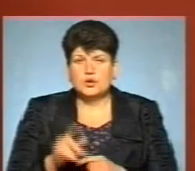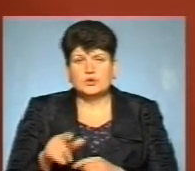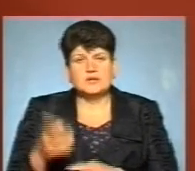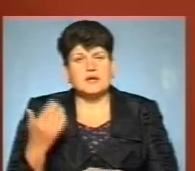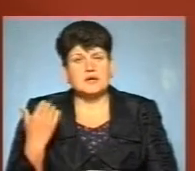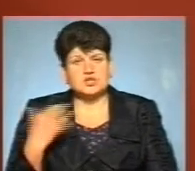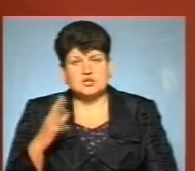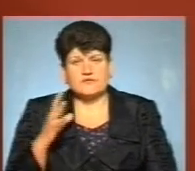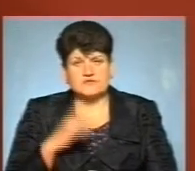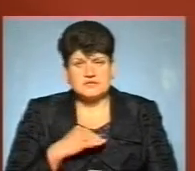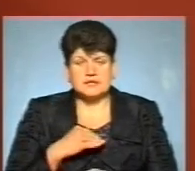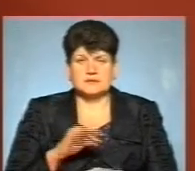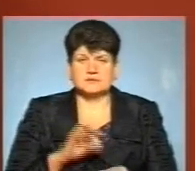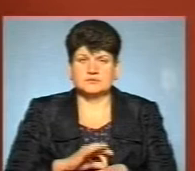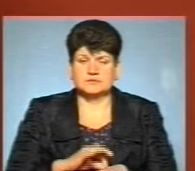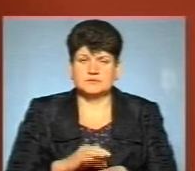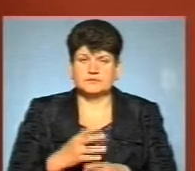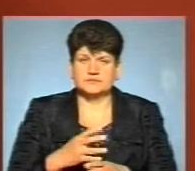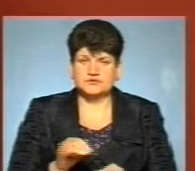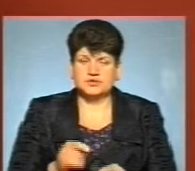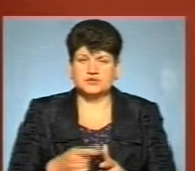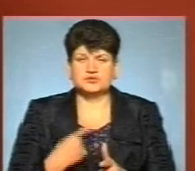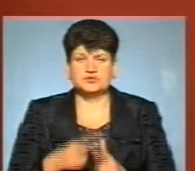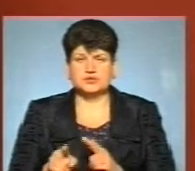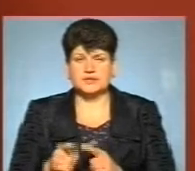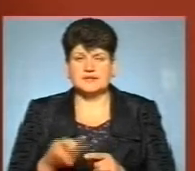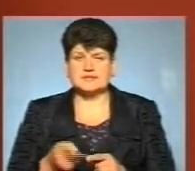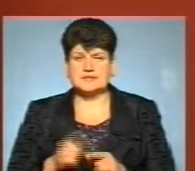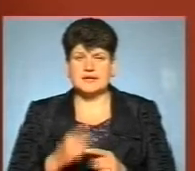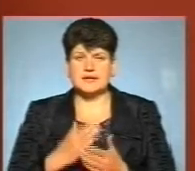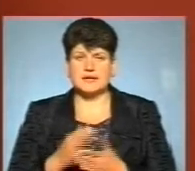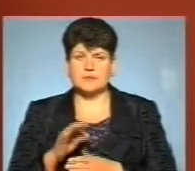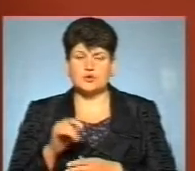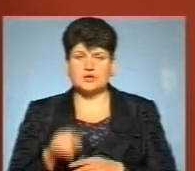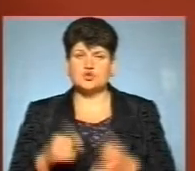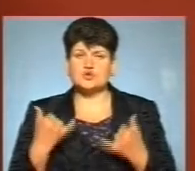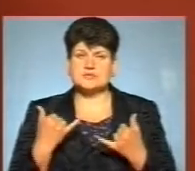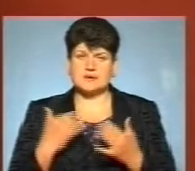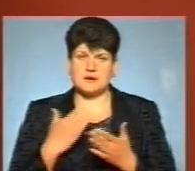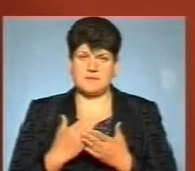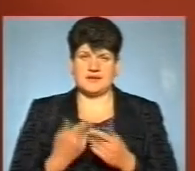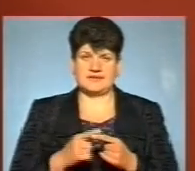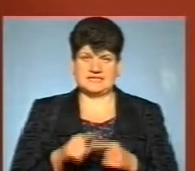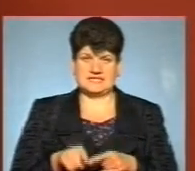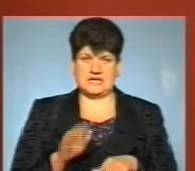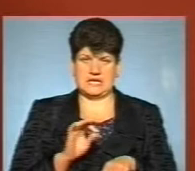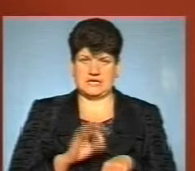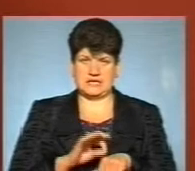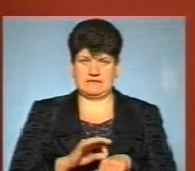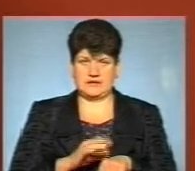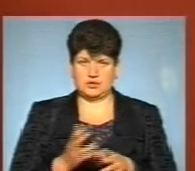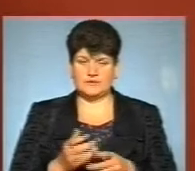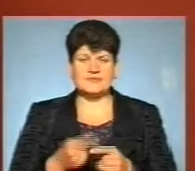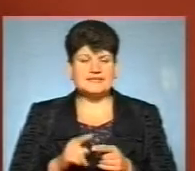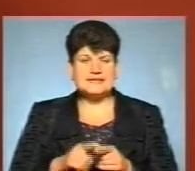встигла перенести COVID-19, чи це йдеться про те, що, можливо, зараз вона має цей вірус, чи ні? Це залежить